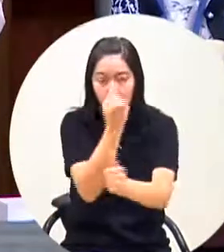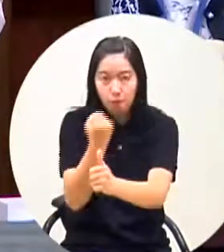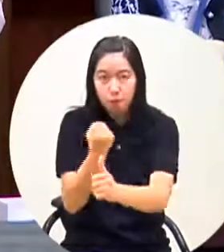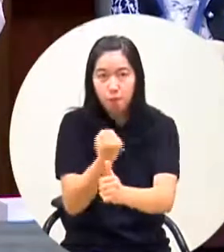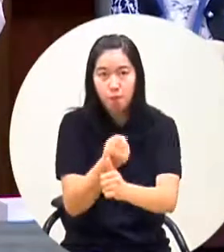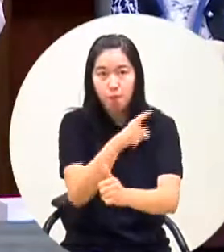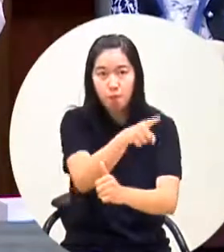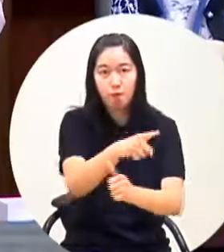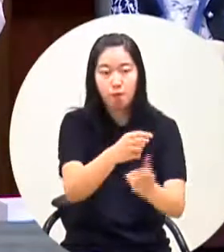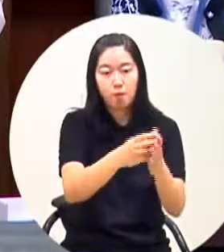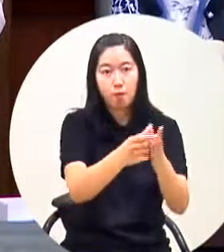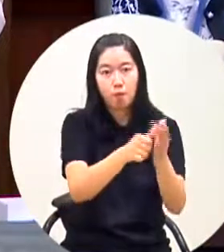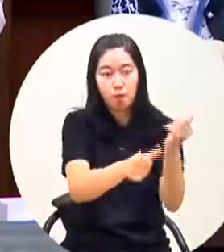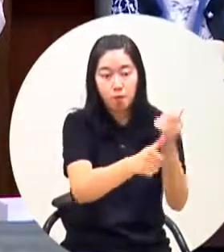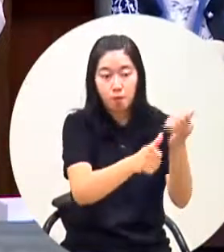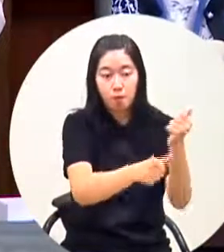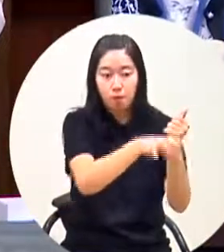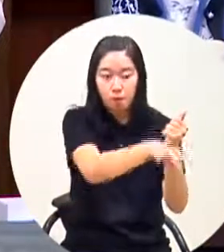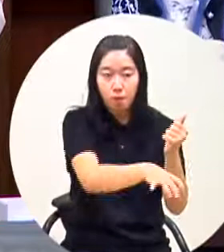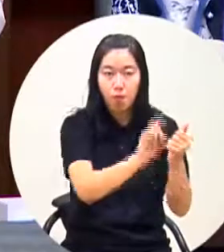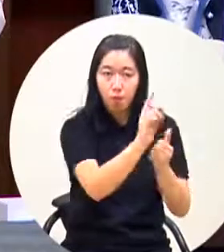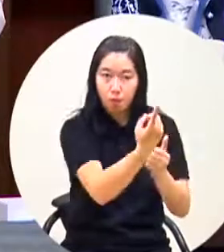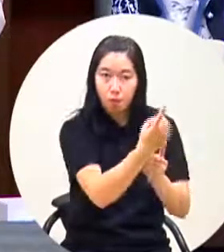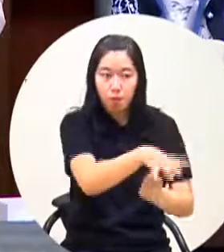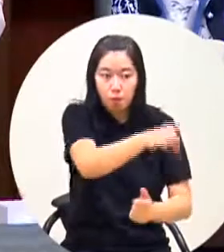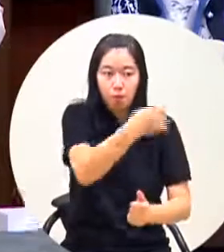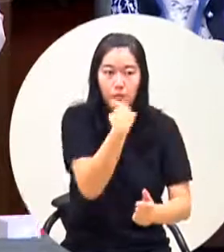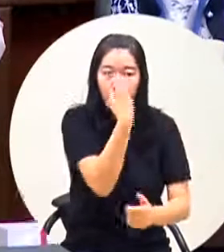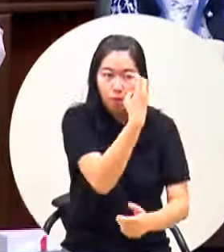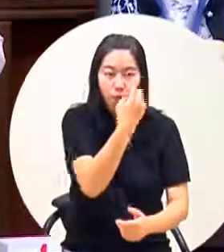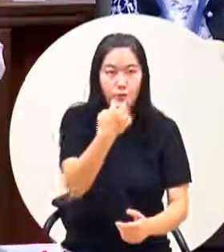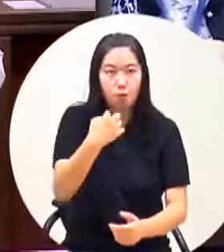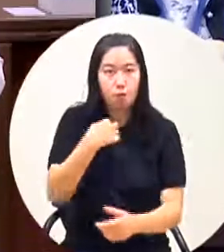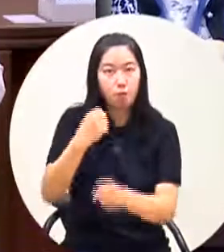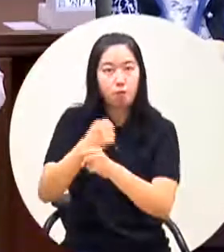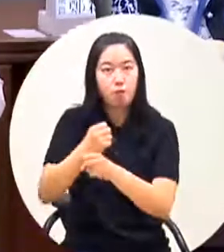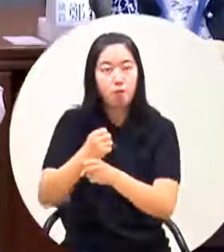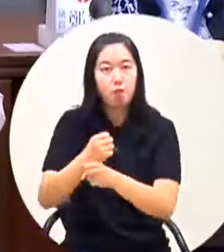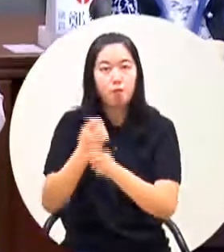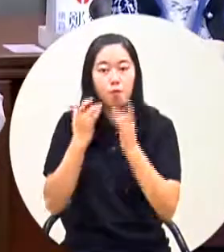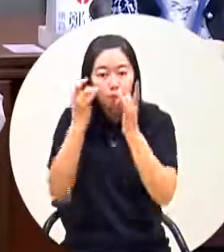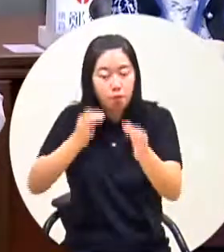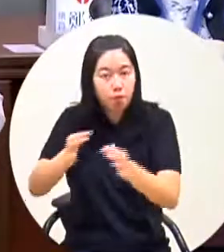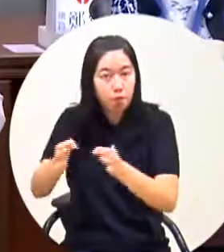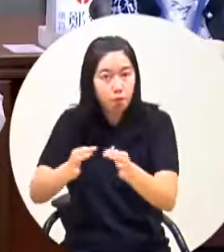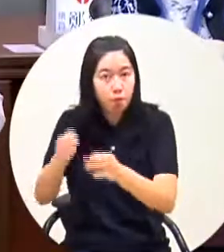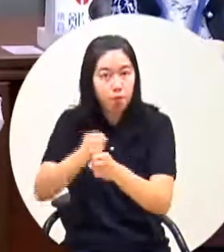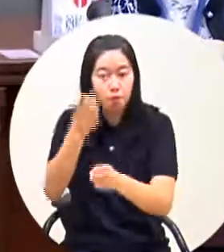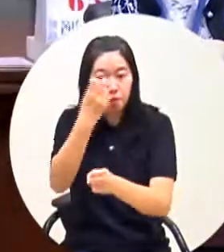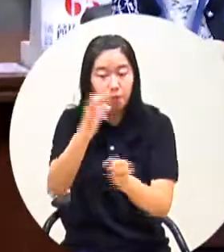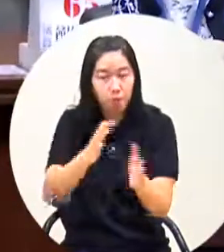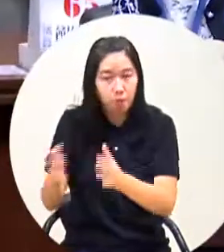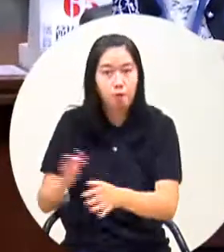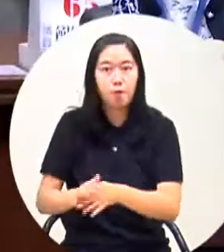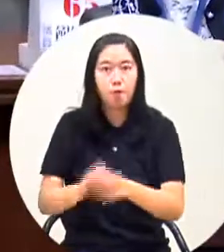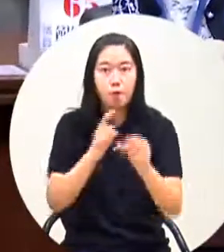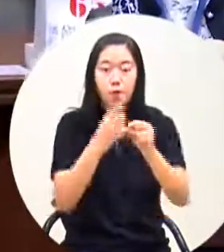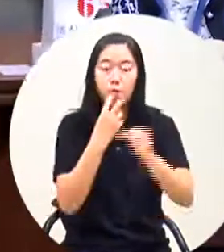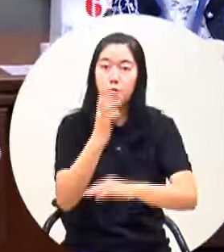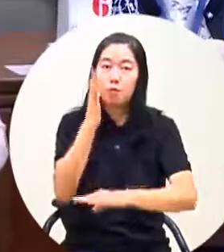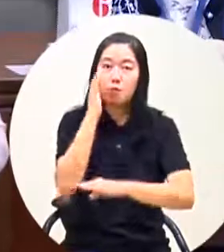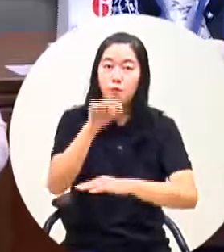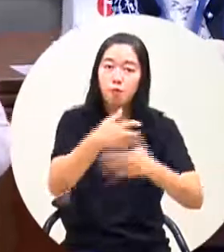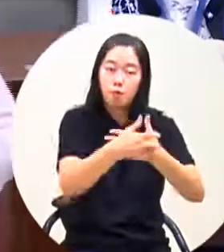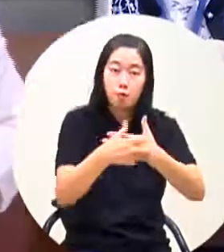部分源头管理，那卫生局做的是市场端的管理，那不太一样。那中央的话是卫福部跟我们的农委会。